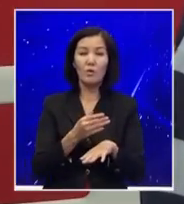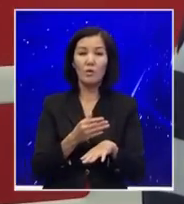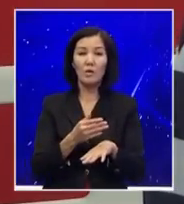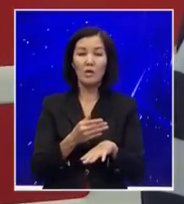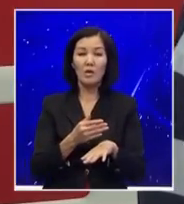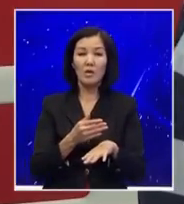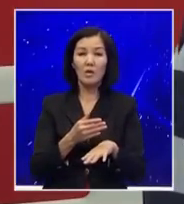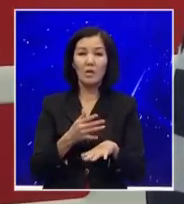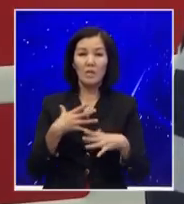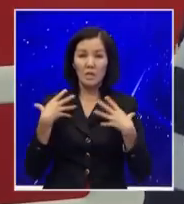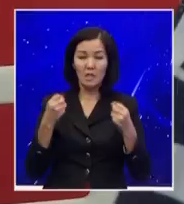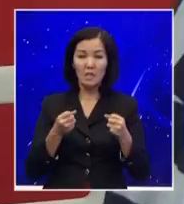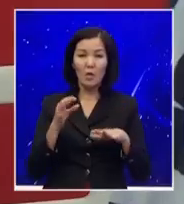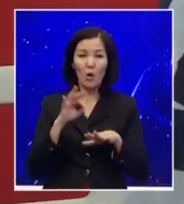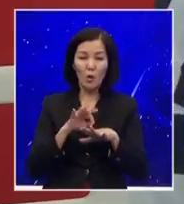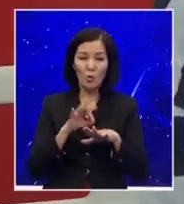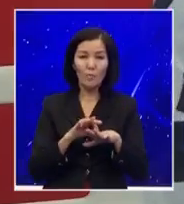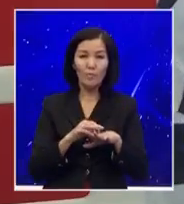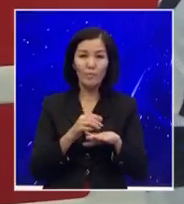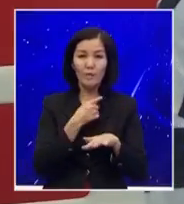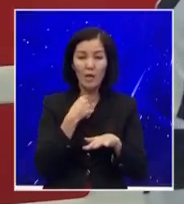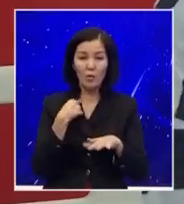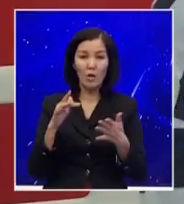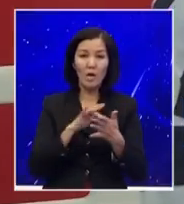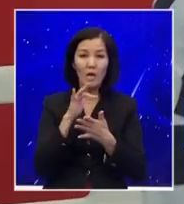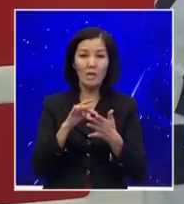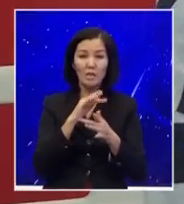қалалық көпсалалы несеге түстім.